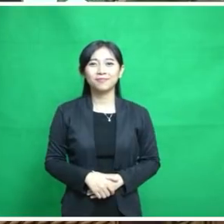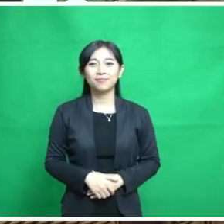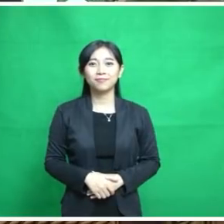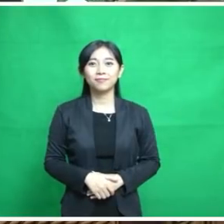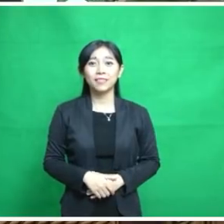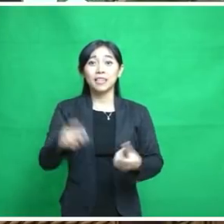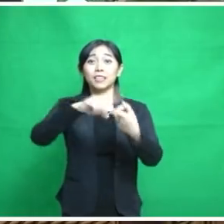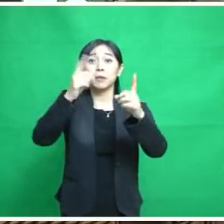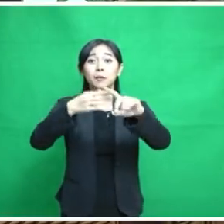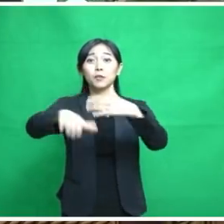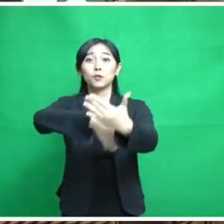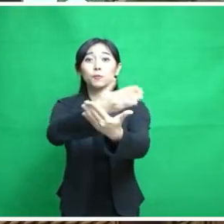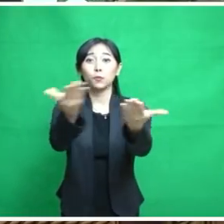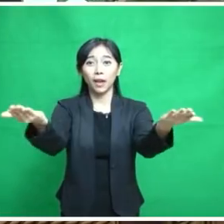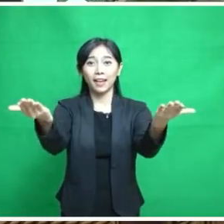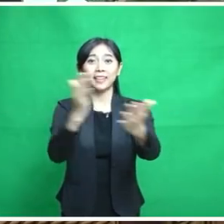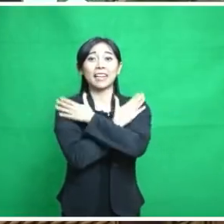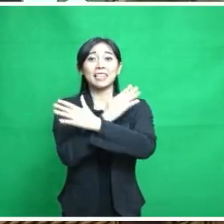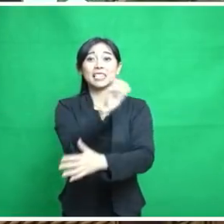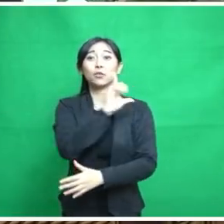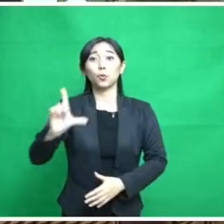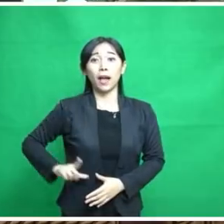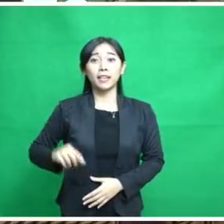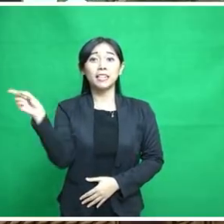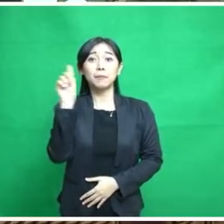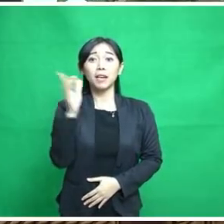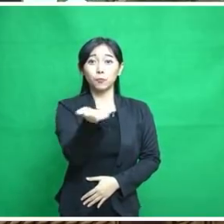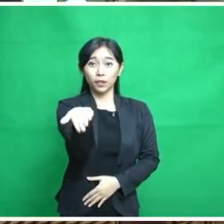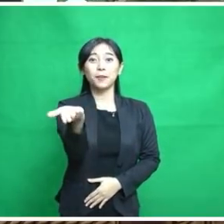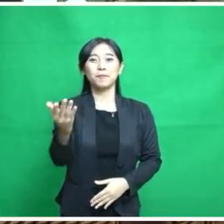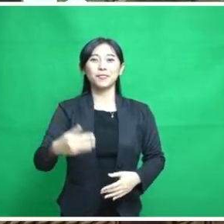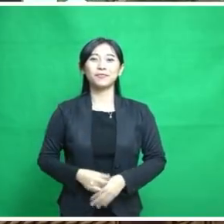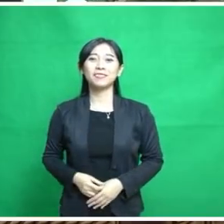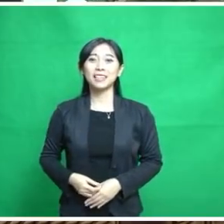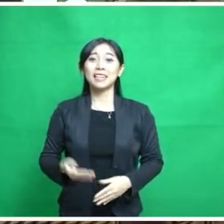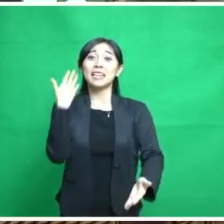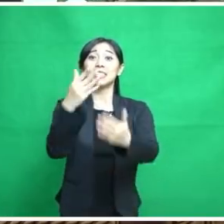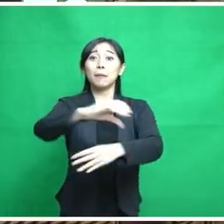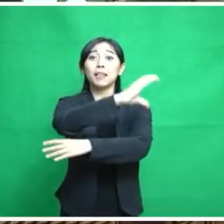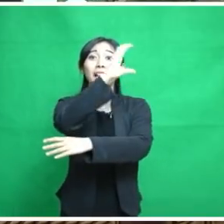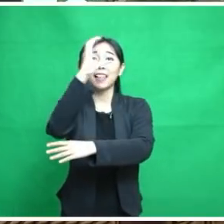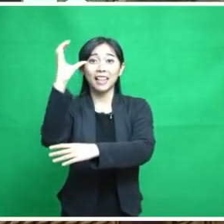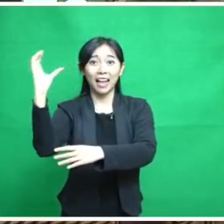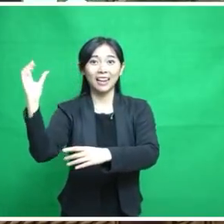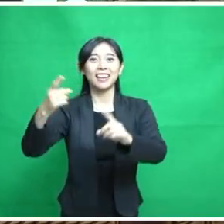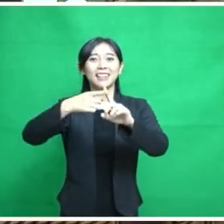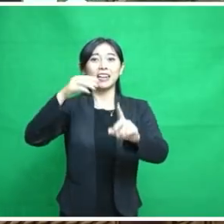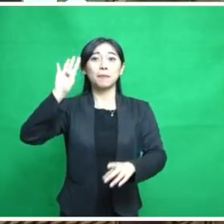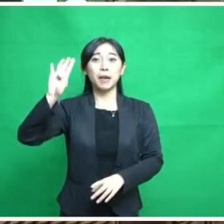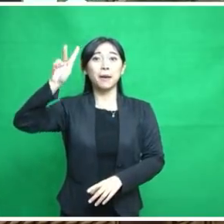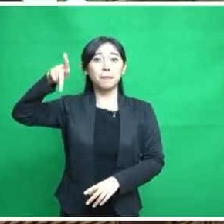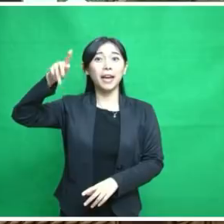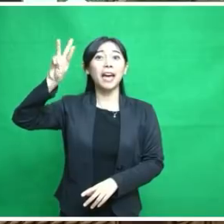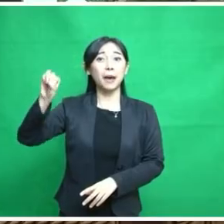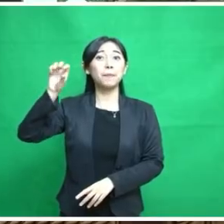Ibu bapak dan saudara-saudara yang dikasihi Tuhan dimanapun berada, selamat Natal dari Badan Pekerja Majelis Sinode